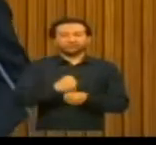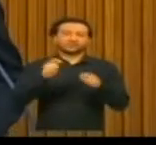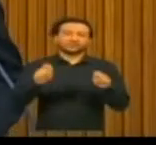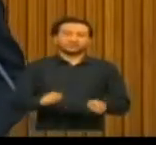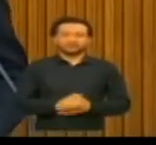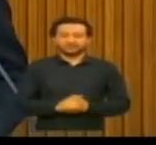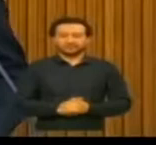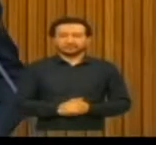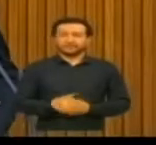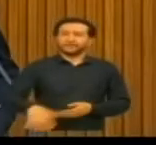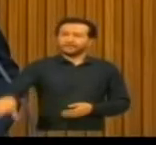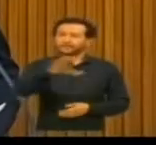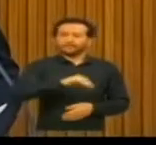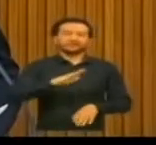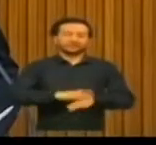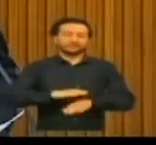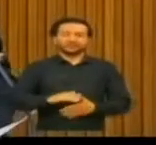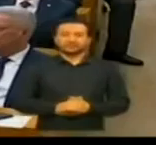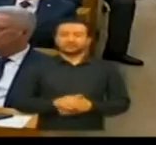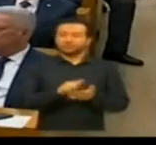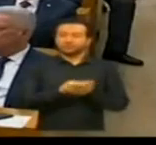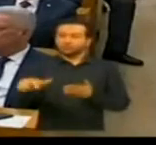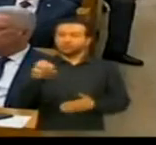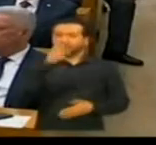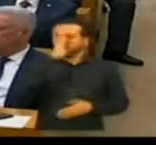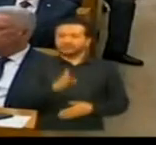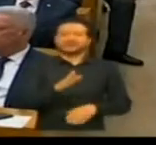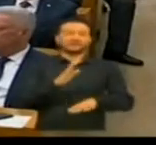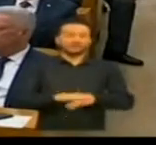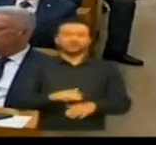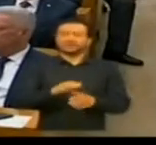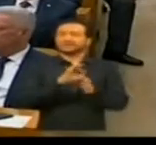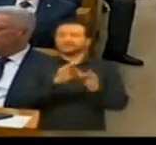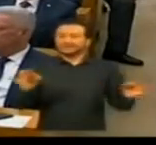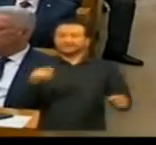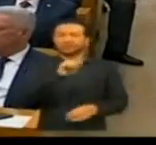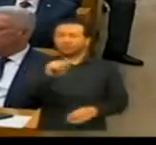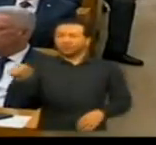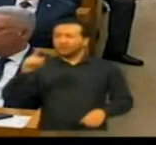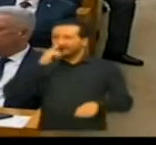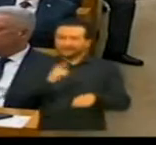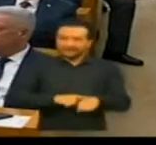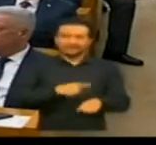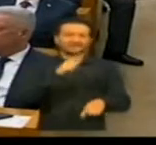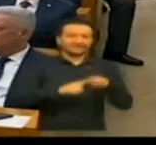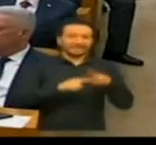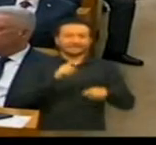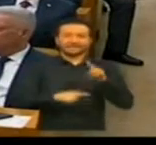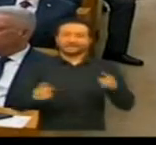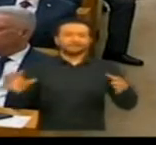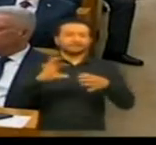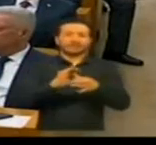yapıyoruz. Hepimiz yapıyoruz. Bütün partilerimiz yapıyor. Hiç kimsenin inancını siyasete malzeme